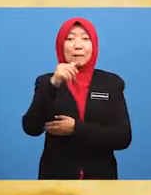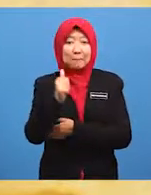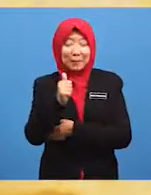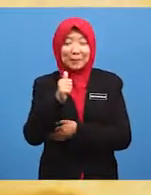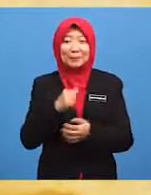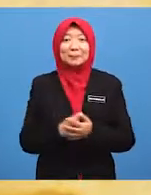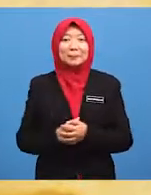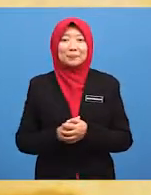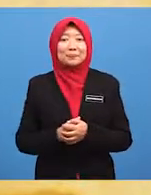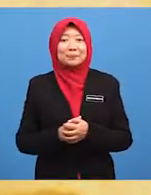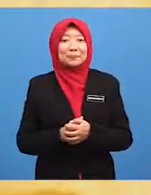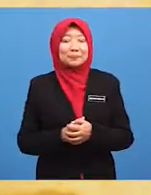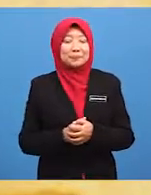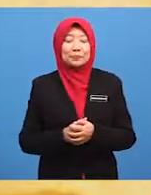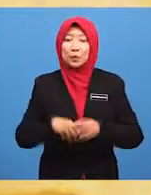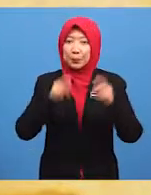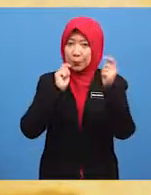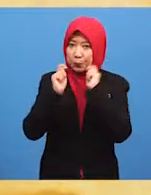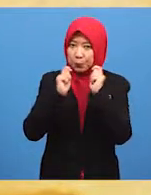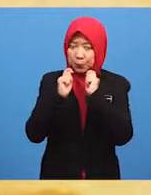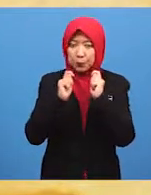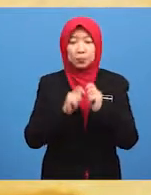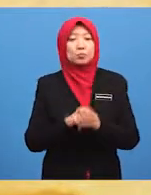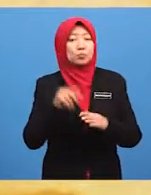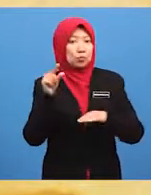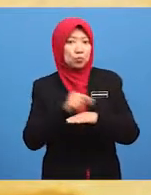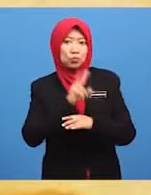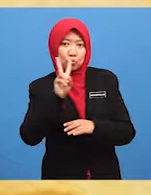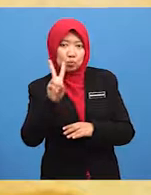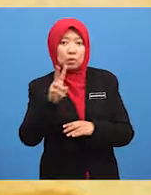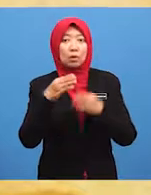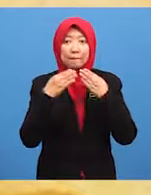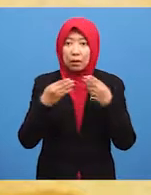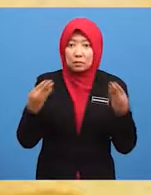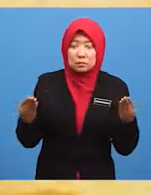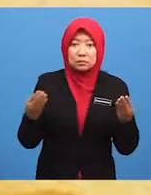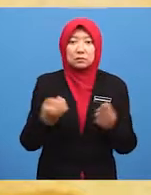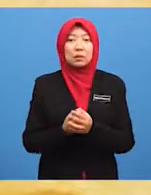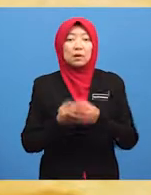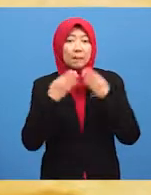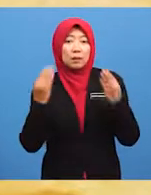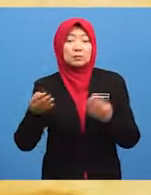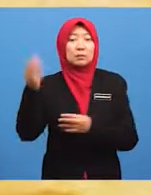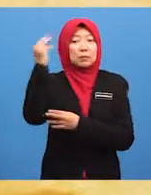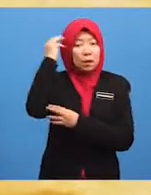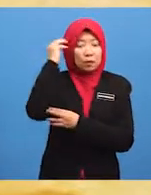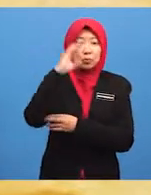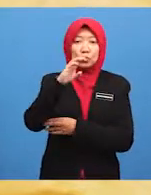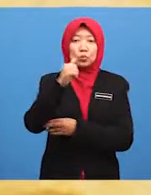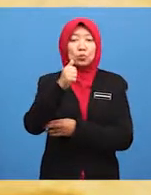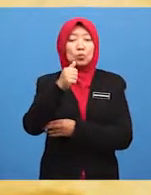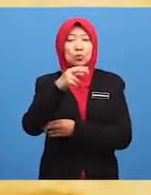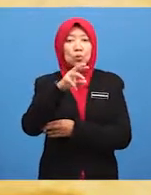Masyarakat kerajaan Champa bertutur menggunakan dua bahasa, iaitu bahasa Melayu Champa